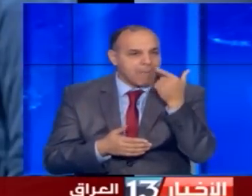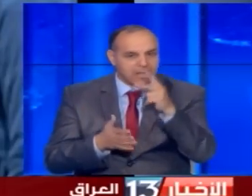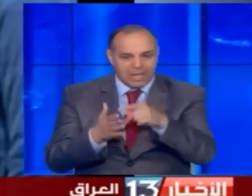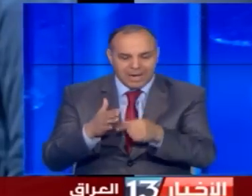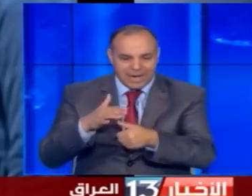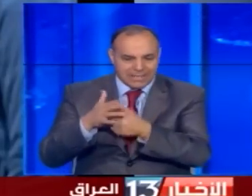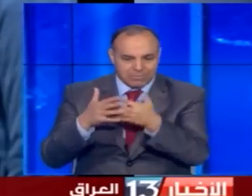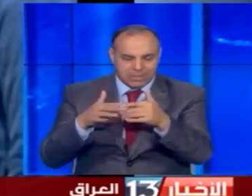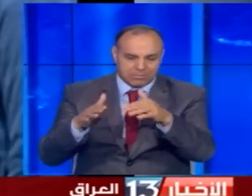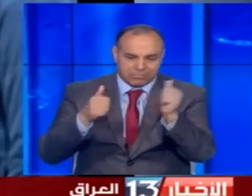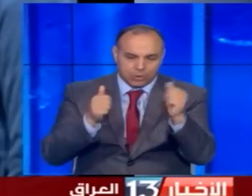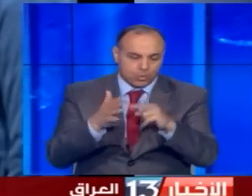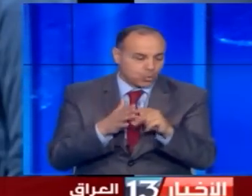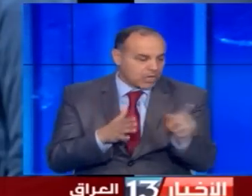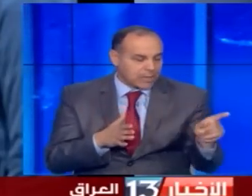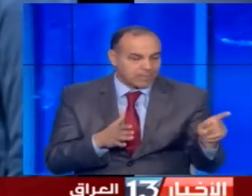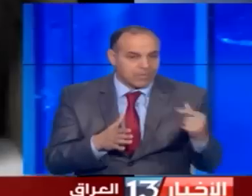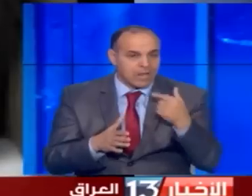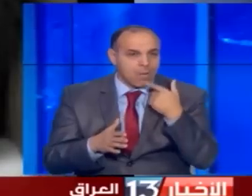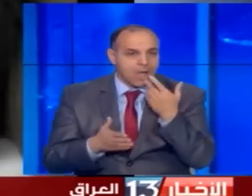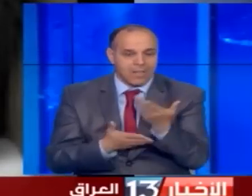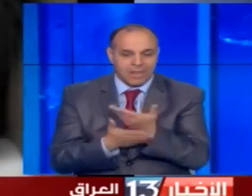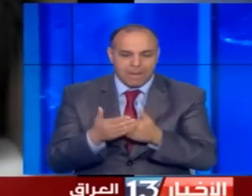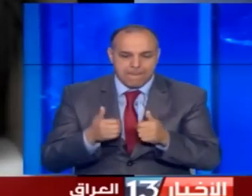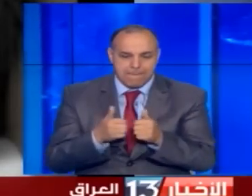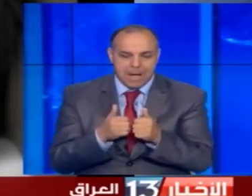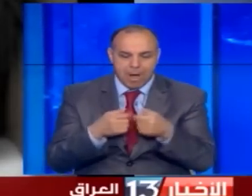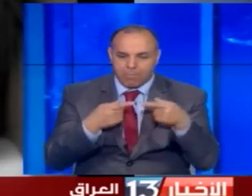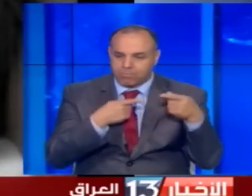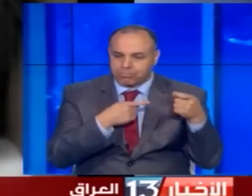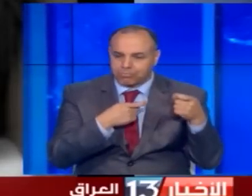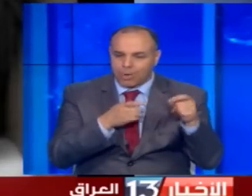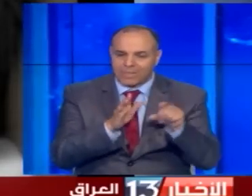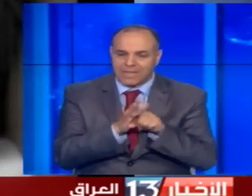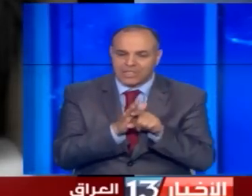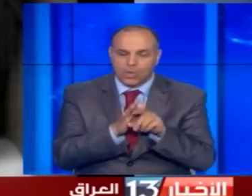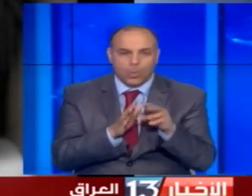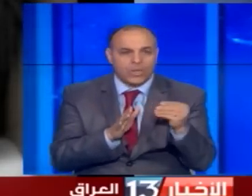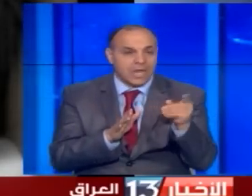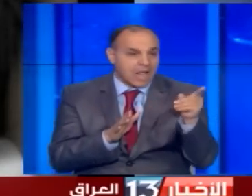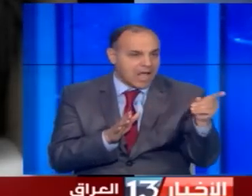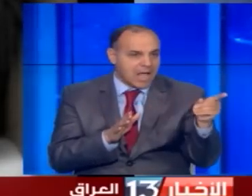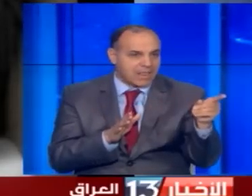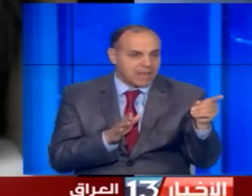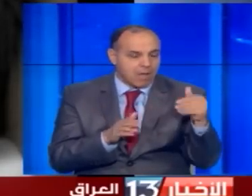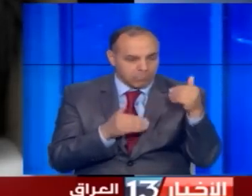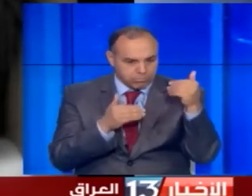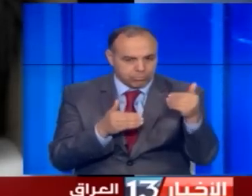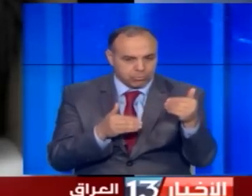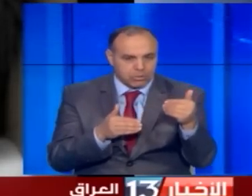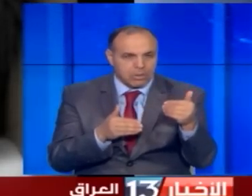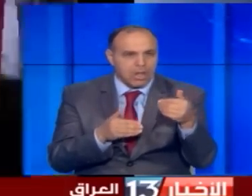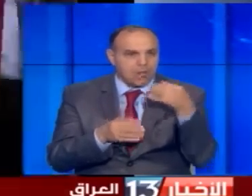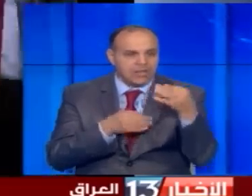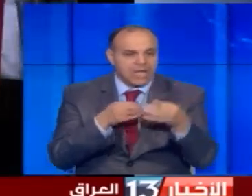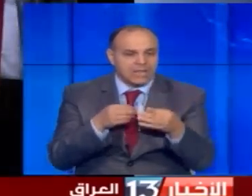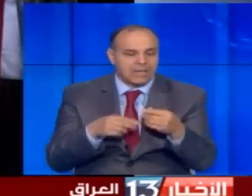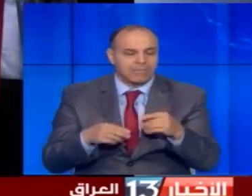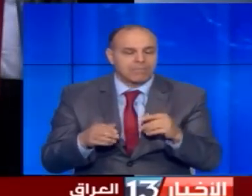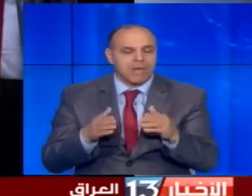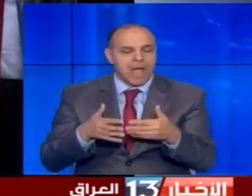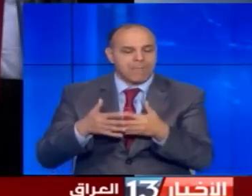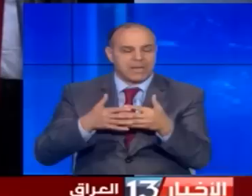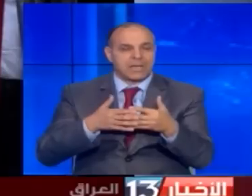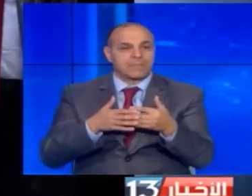ترامب الانسحاب من سوريا والتعاون المشترك لمحاربة تنظيم داعش الإرهابي، في حين تؤكد المتحدثة باسم البيت